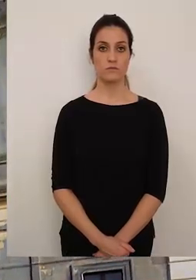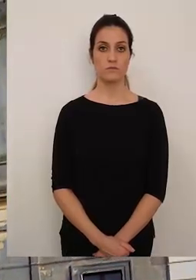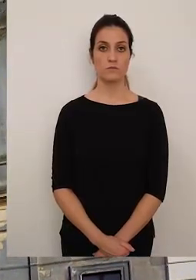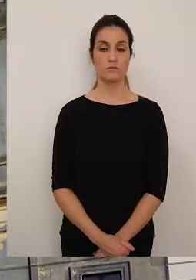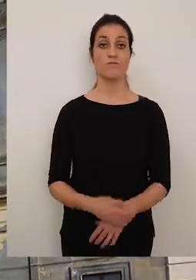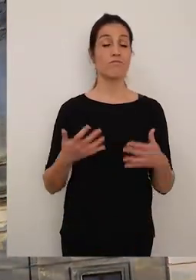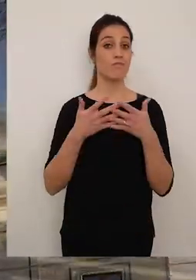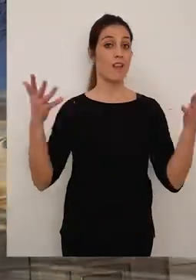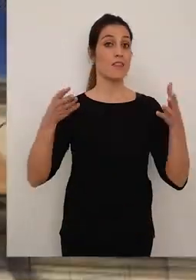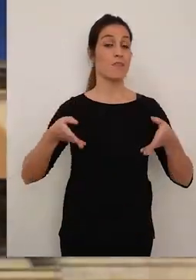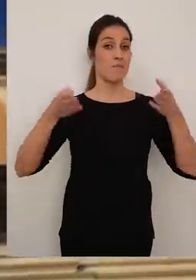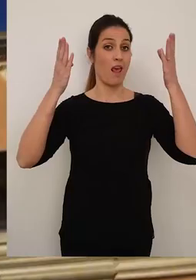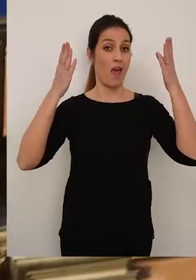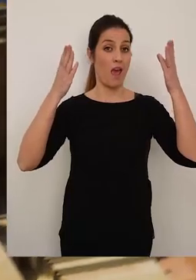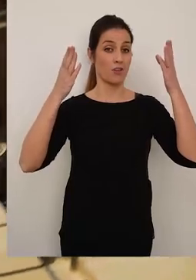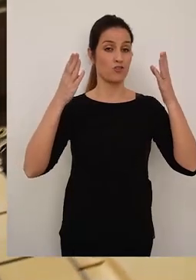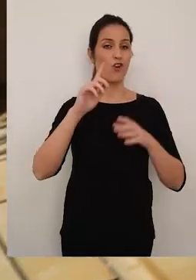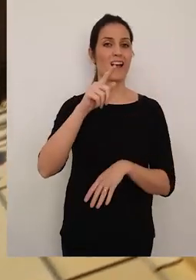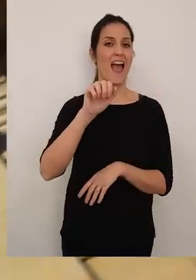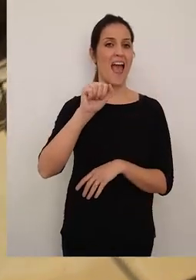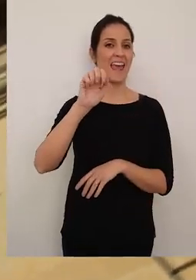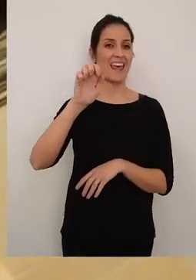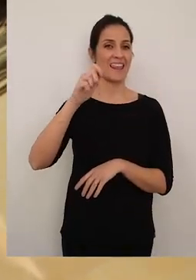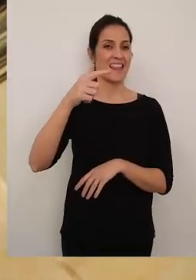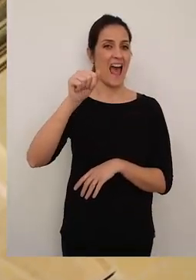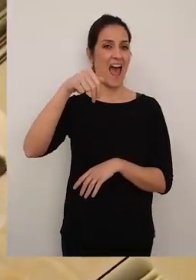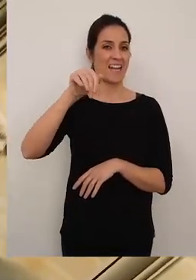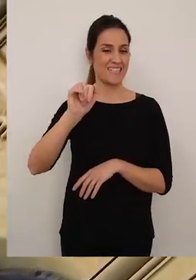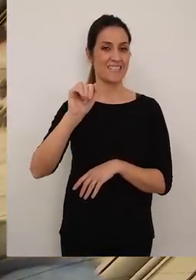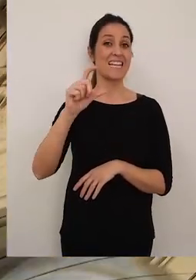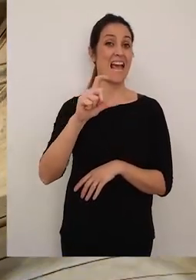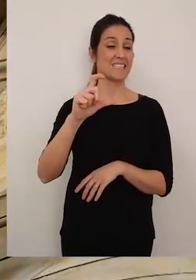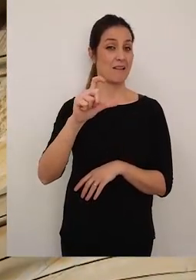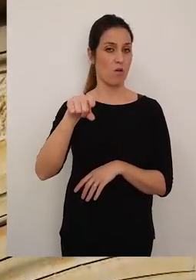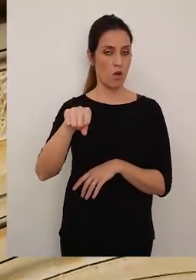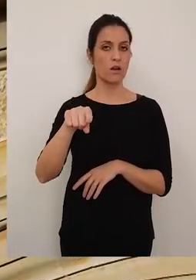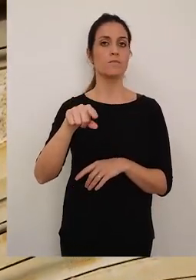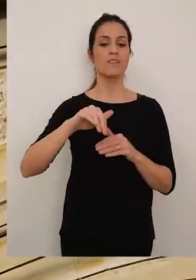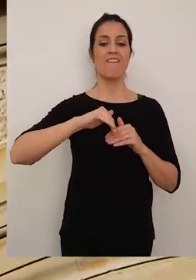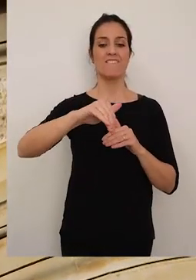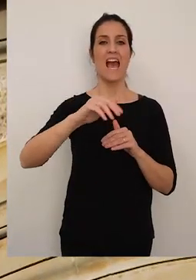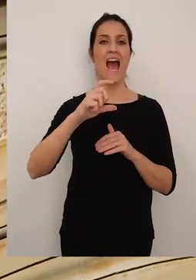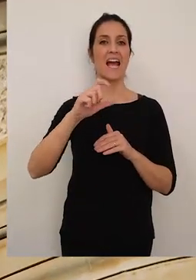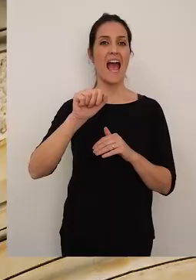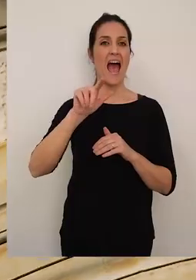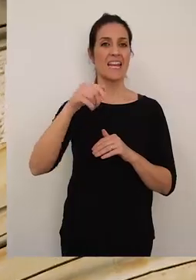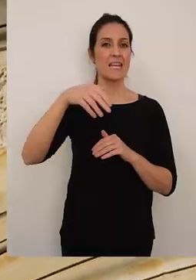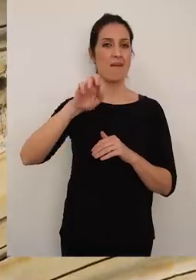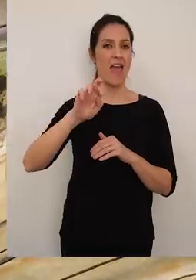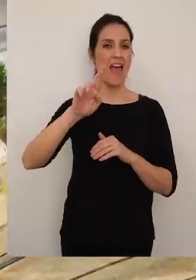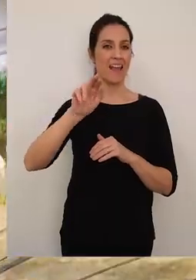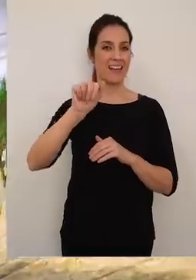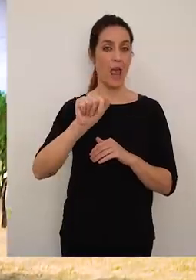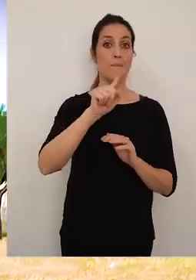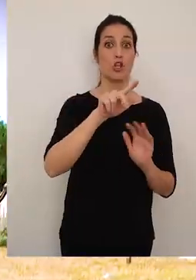Il vasto palazzo ducale dei Gaetani di Castelmola, sito in via Calimera, venne costruito tra il 1887 e il